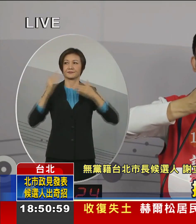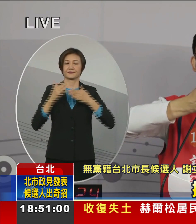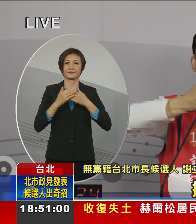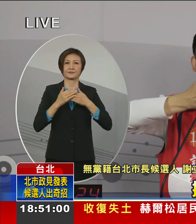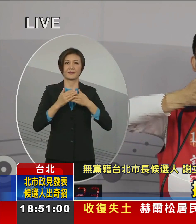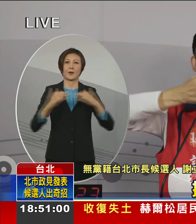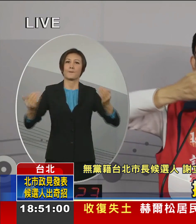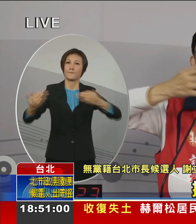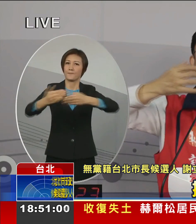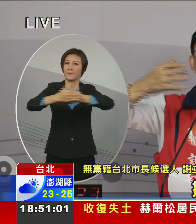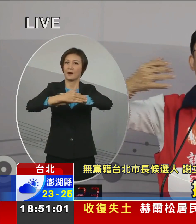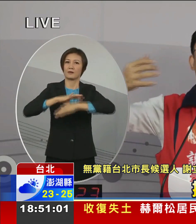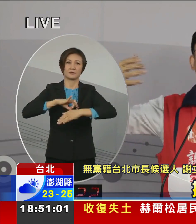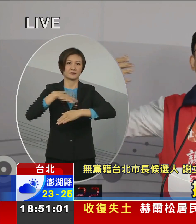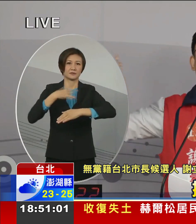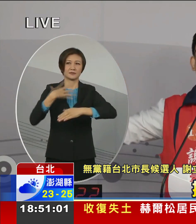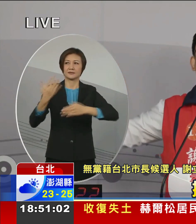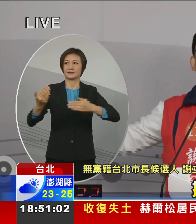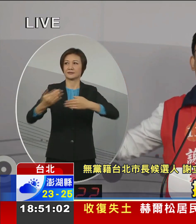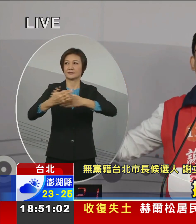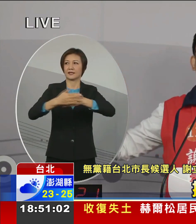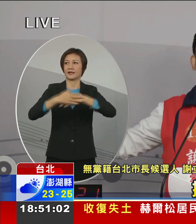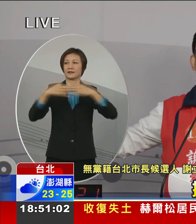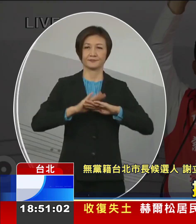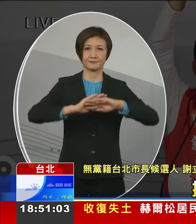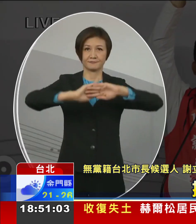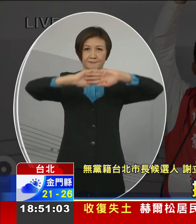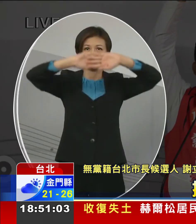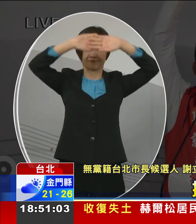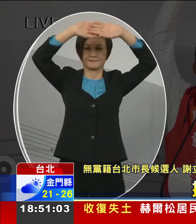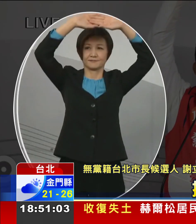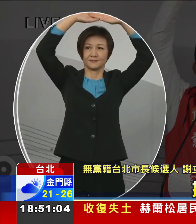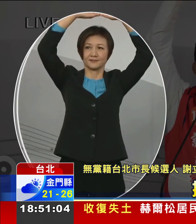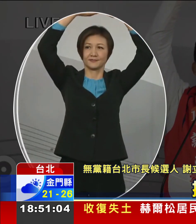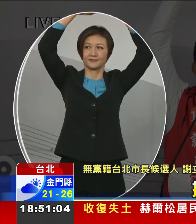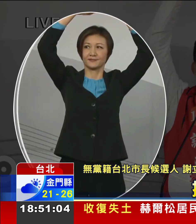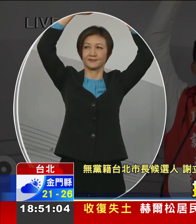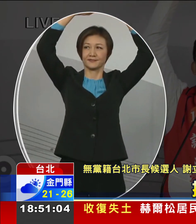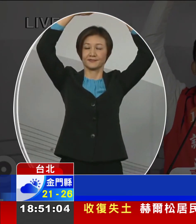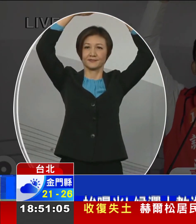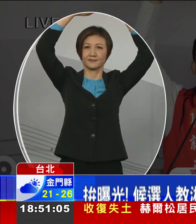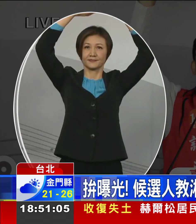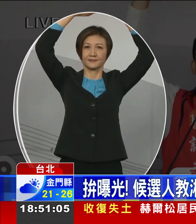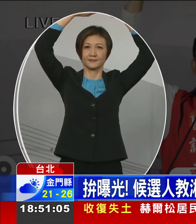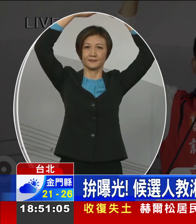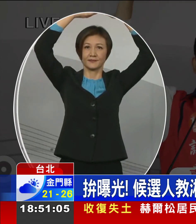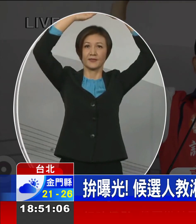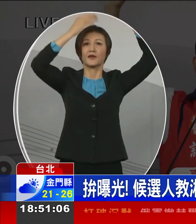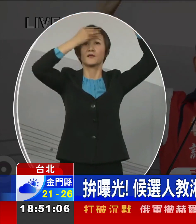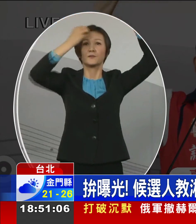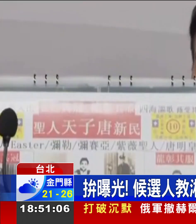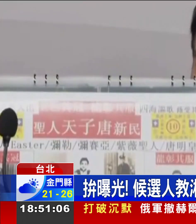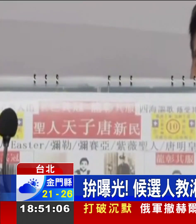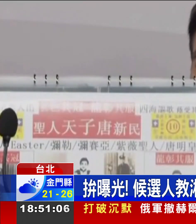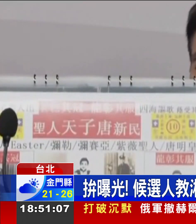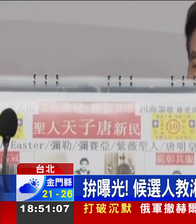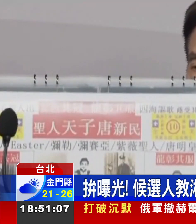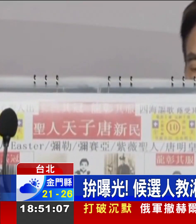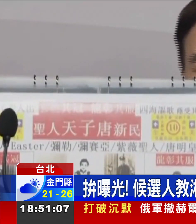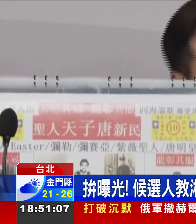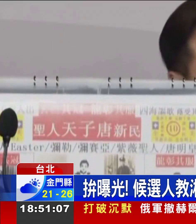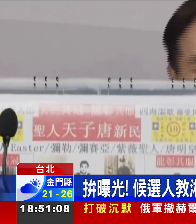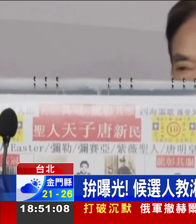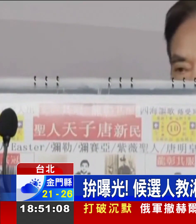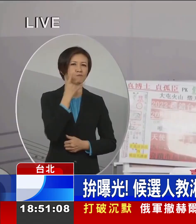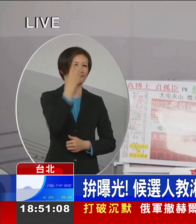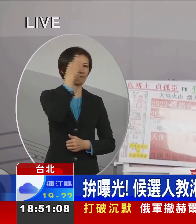拥抱自然。 一连带来好几个动作，手语老师也很敬业的一起跳，画面超逗趣。而成功创造话